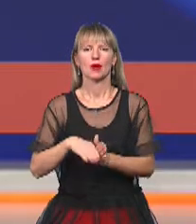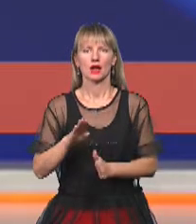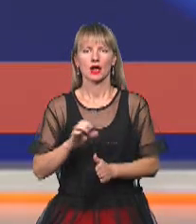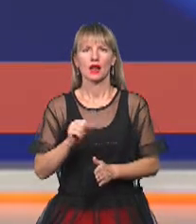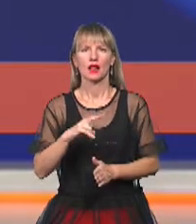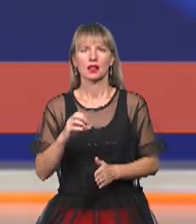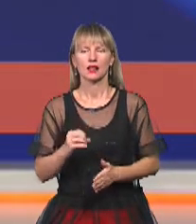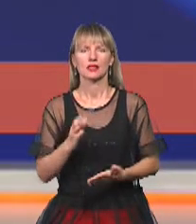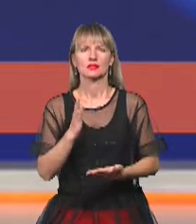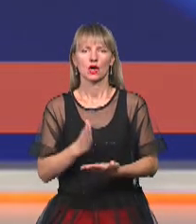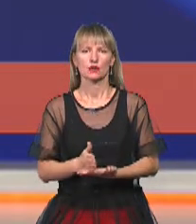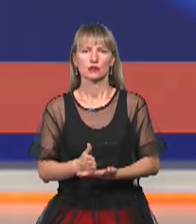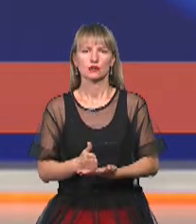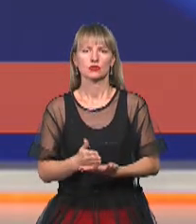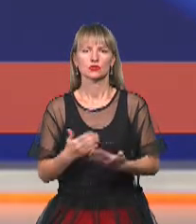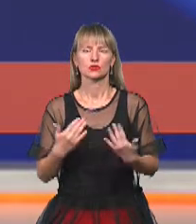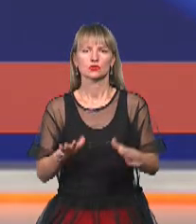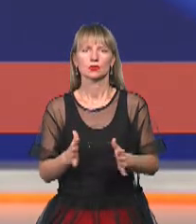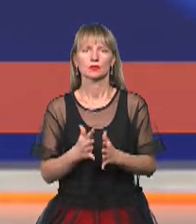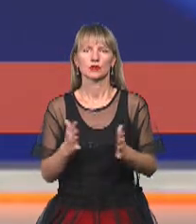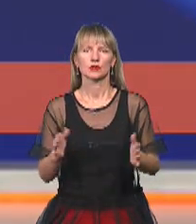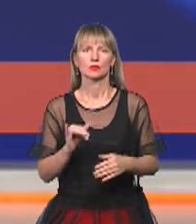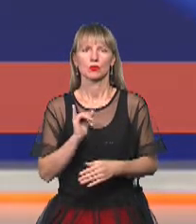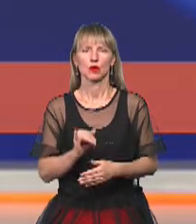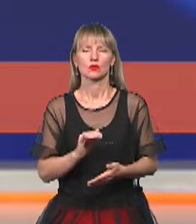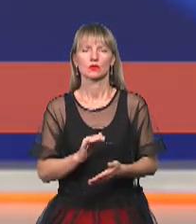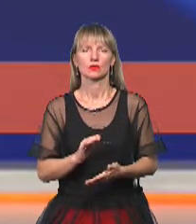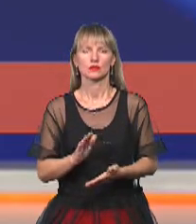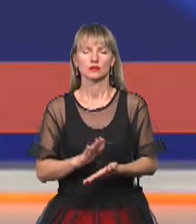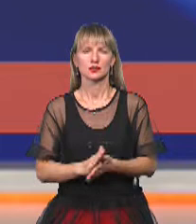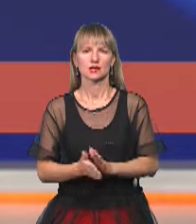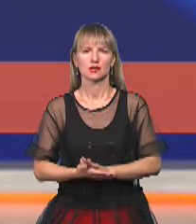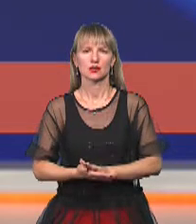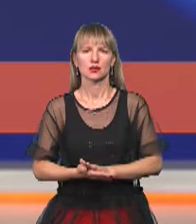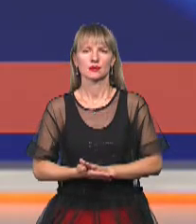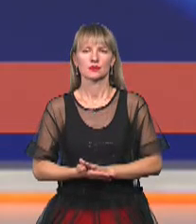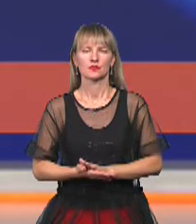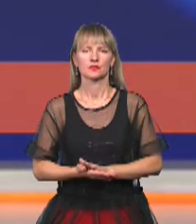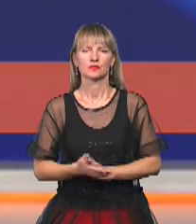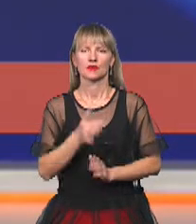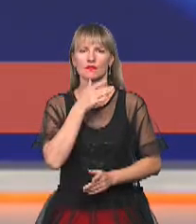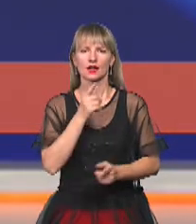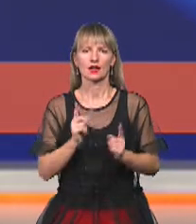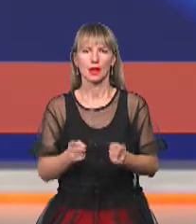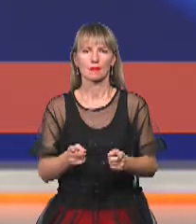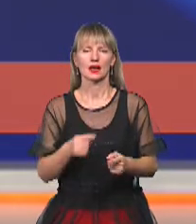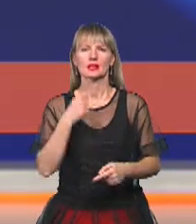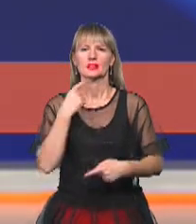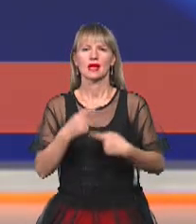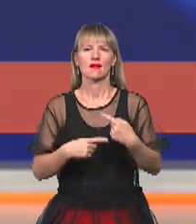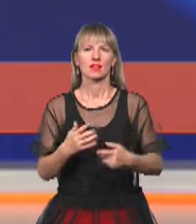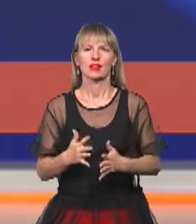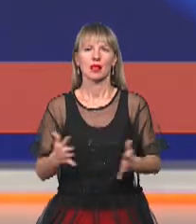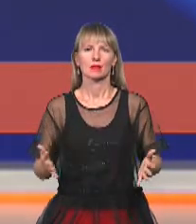але знаходяться вже в більш поганому, скажімо так, стані. Регламент, завжди